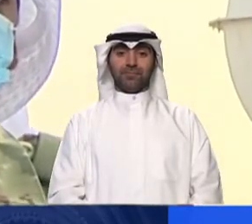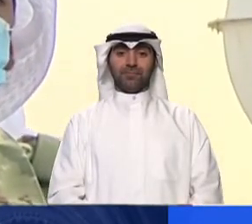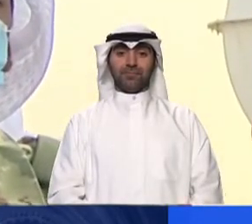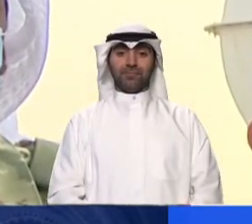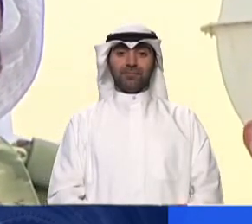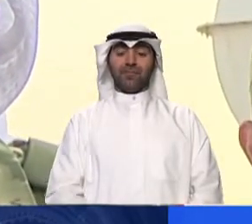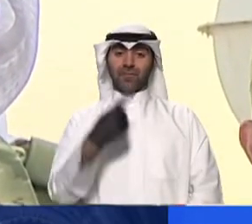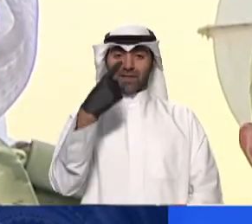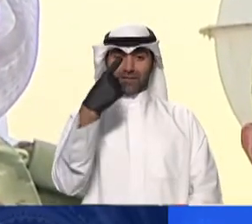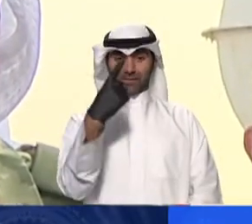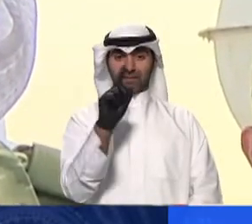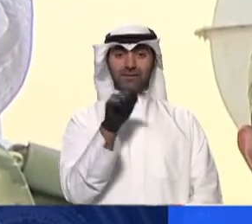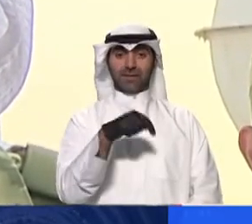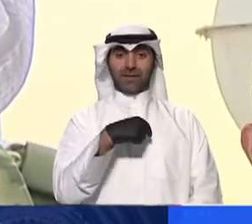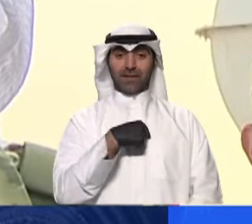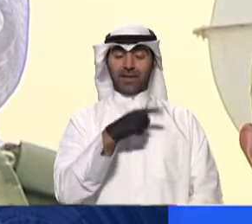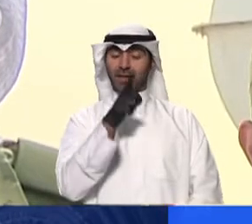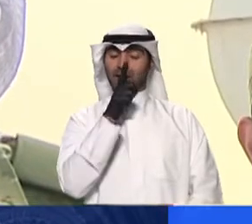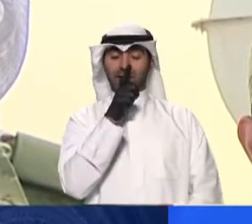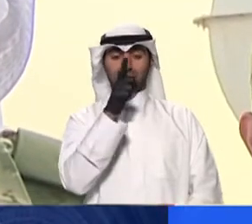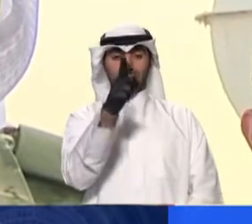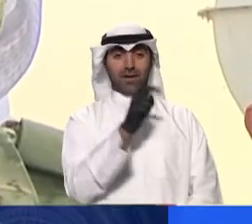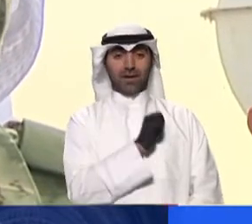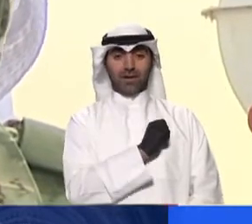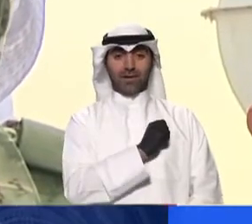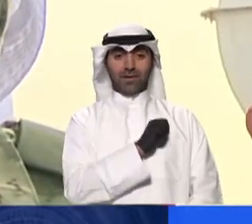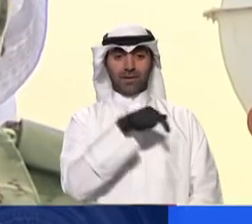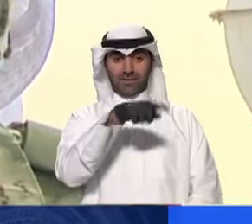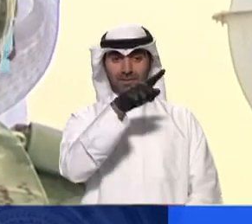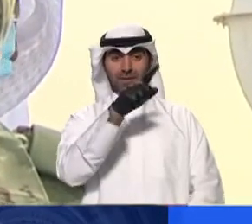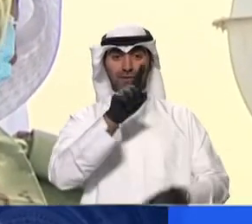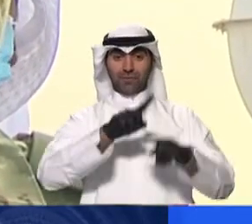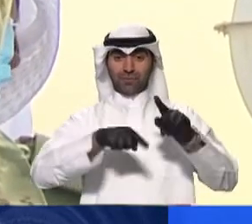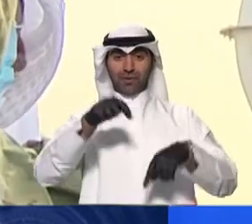هذا الأمر لن يتأتى إلا نتيجة